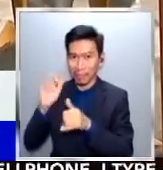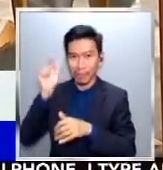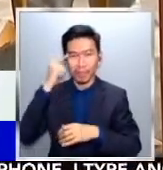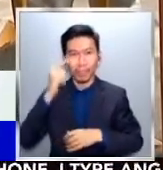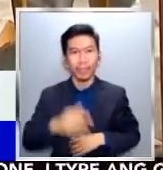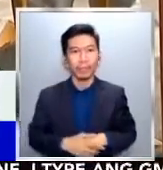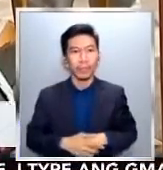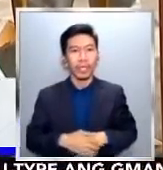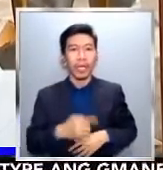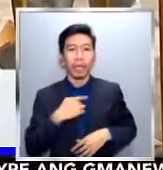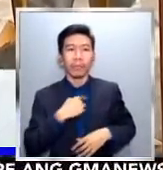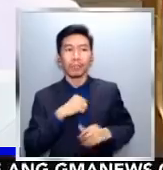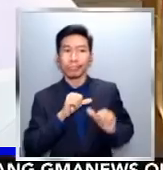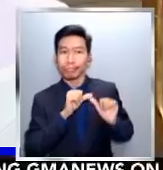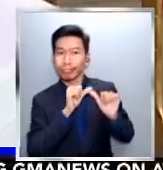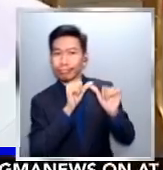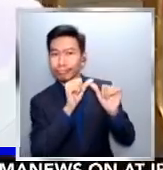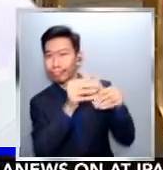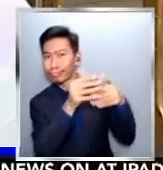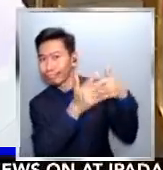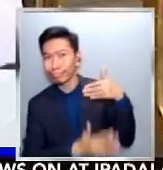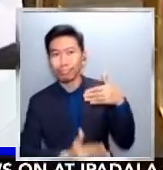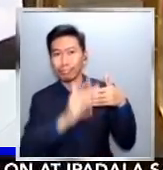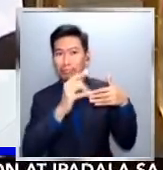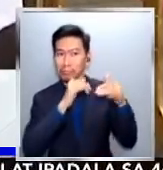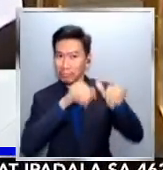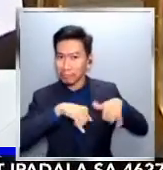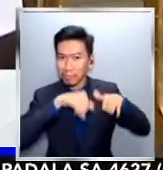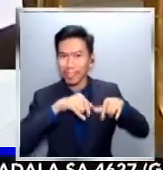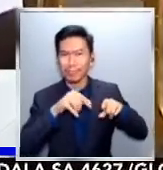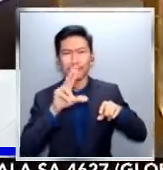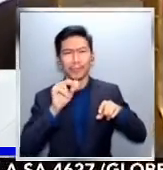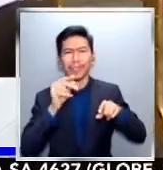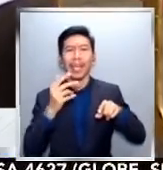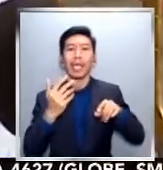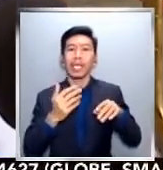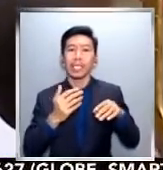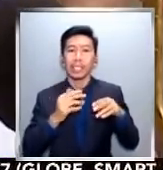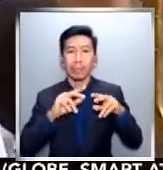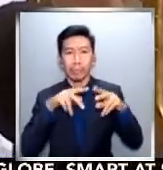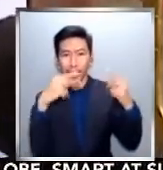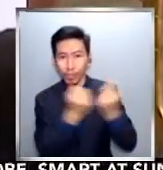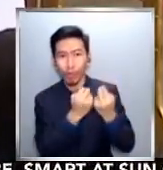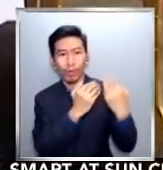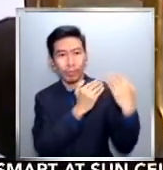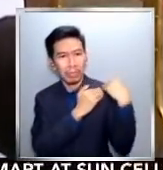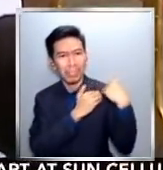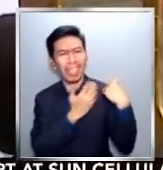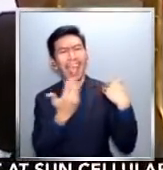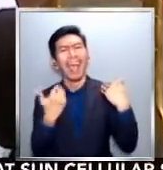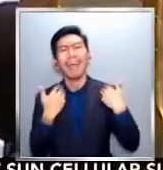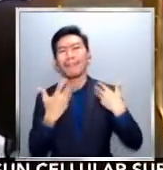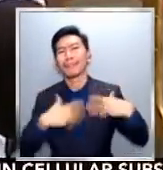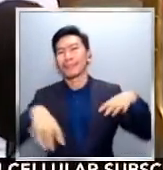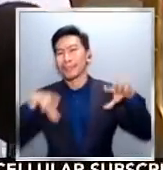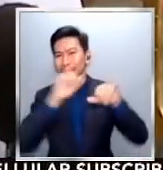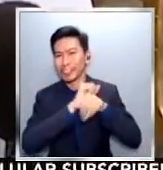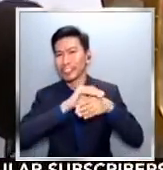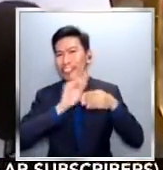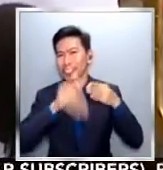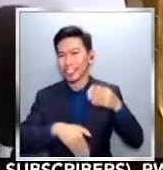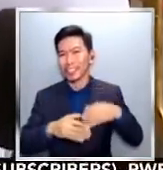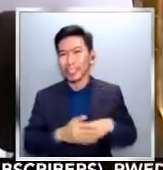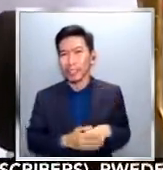Lahat ng bagay may hangganan. Ayaw ko talaga yung ganyan, yung sama-sama na sila sa pamilya, sa